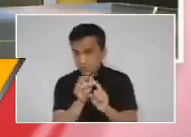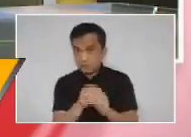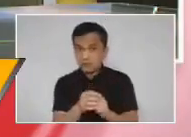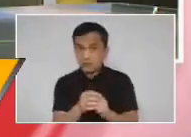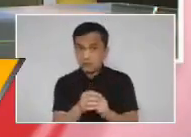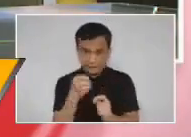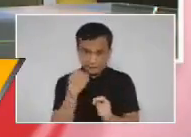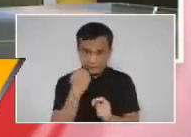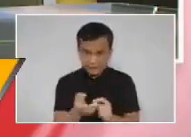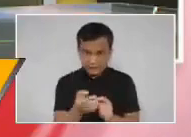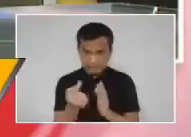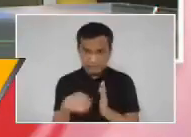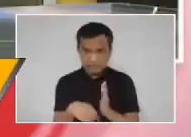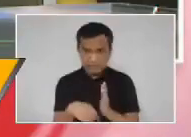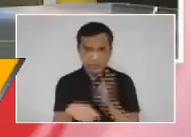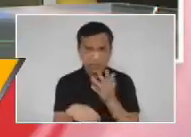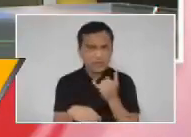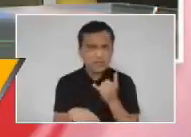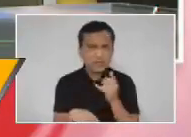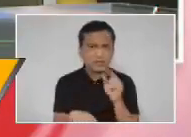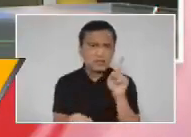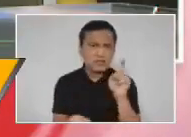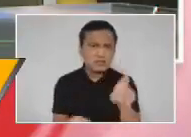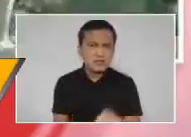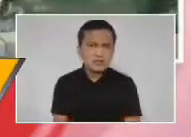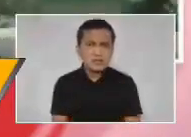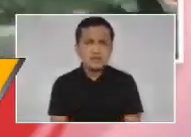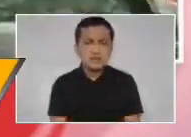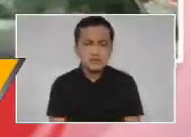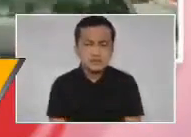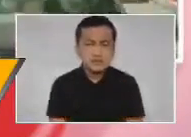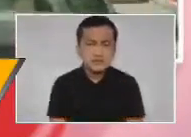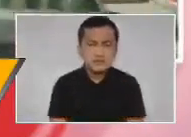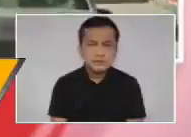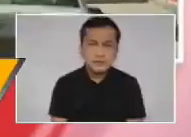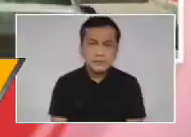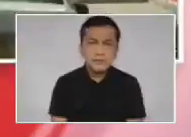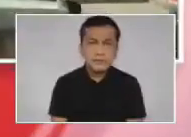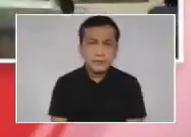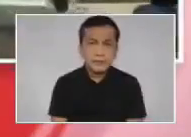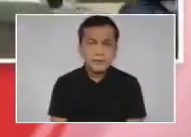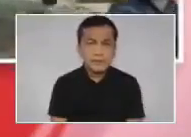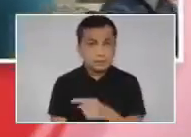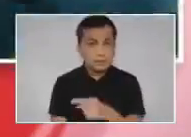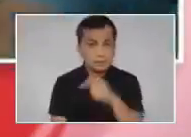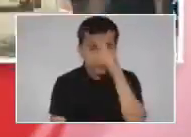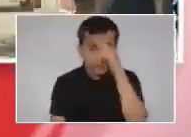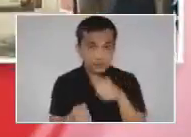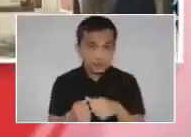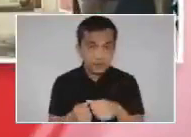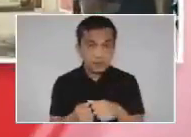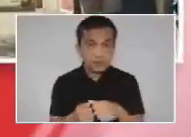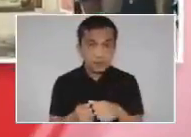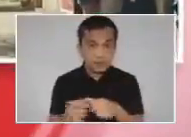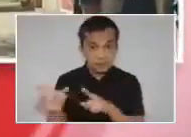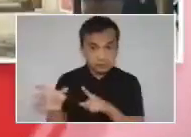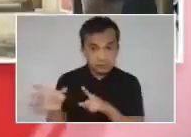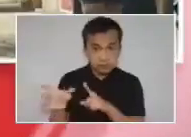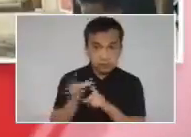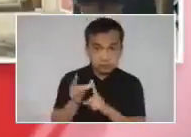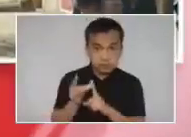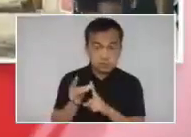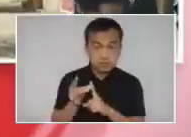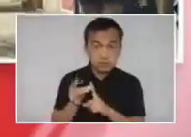ay protektado na, Doc? Sila ay protektado na, no? So malaking bagay talaga ang pangbabakuna dahil maski meron tayong mga variants